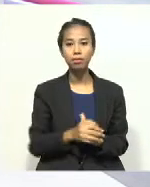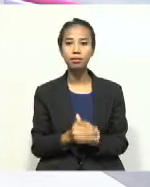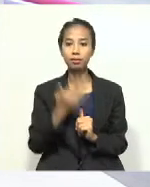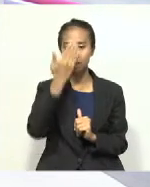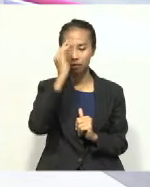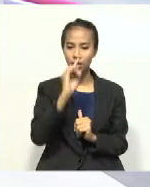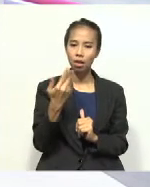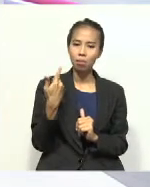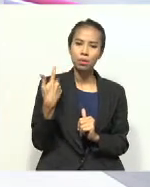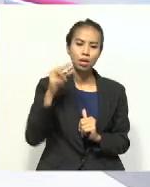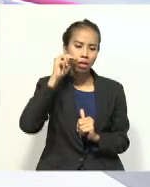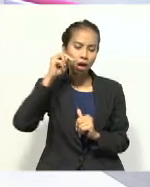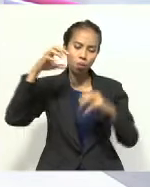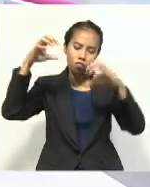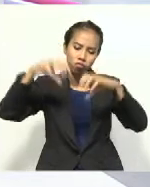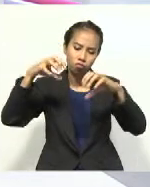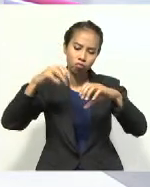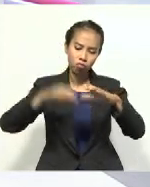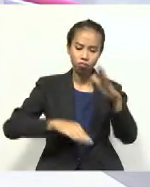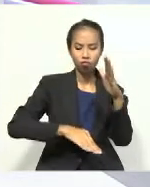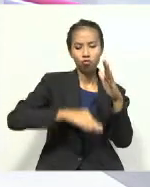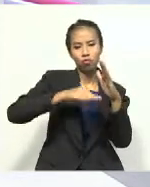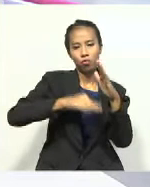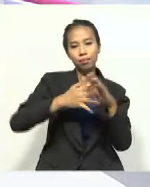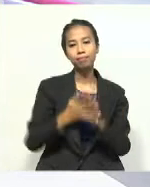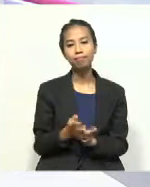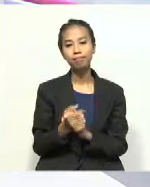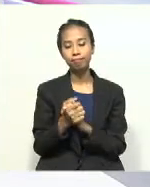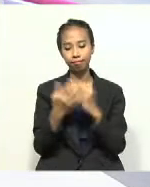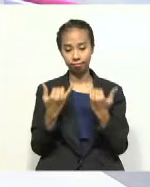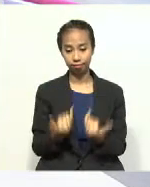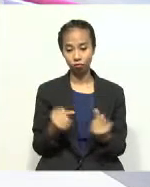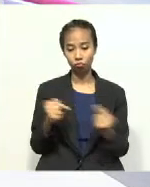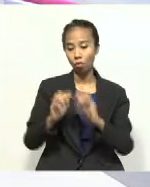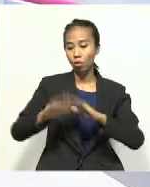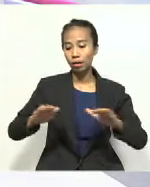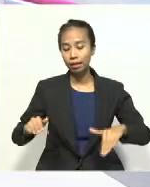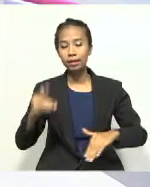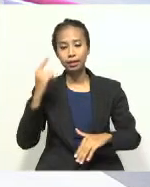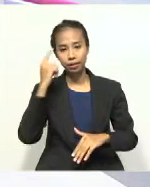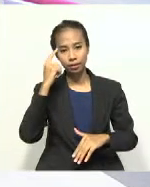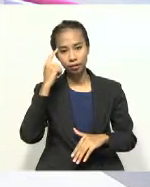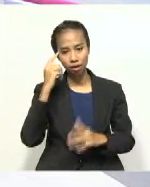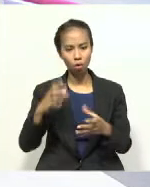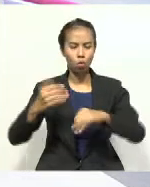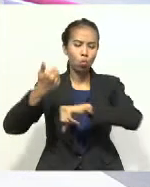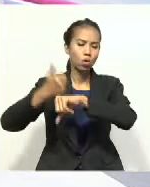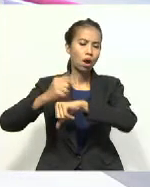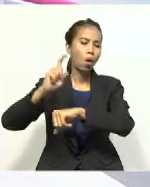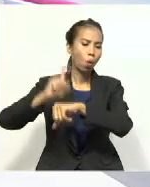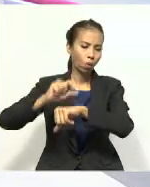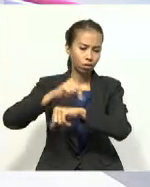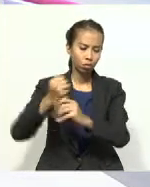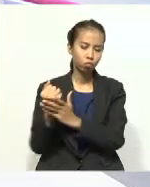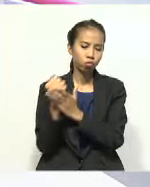พื่อหนีปริมาณน้ำที่เติมลงมานั่นเอง ค่ะก็ถือว่าเป็นวิธีของสัญชาตญาณของเด็กๆเหล่านี้รวมไปถึงโค้ชด้วยที่พยายามที่